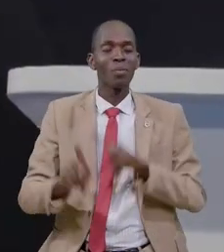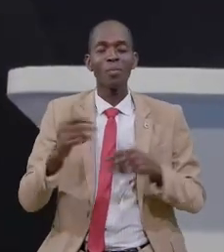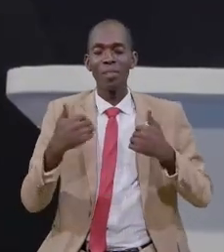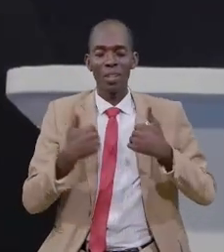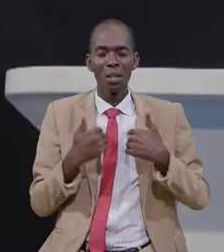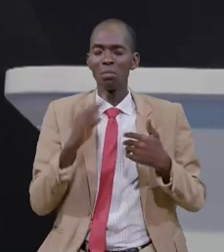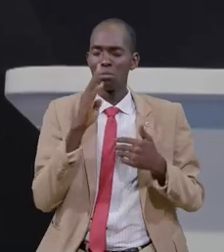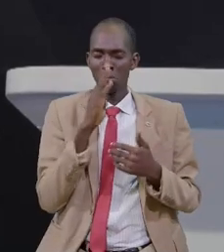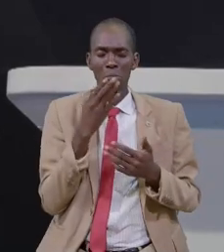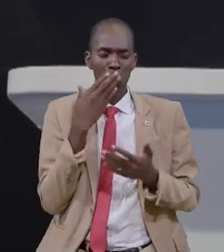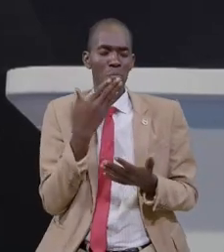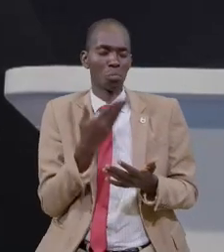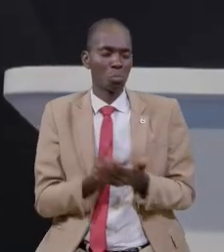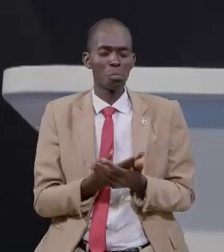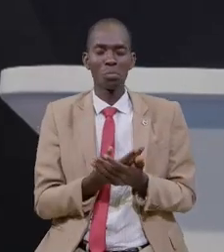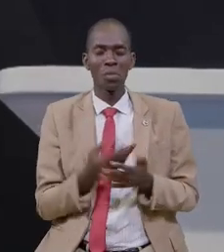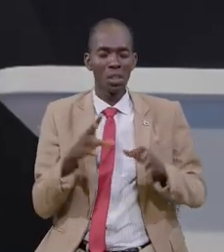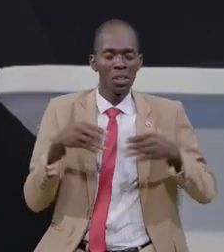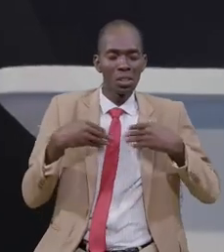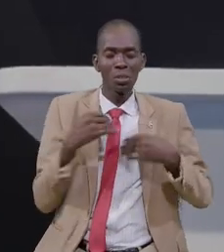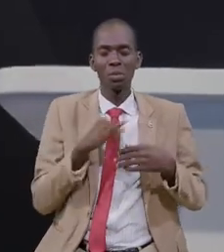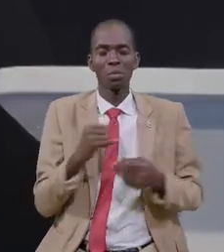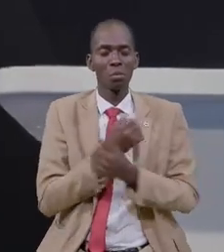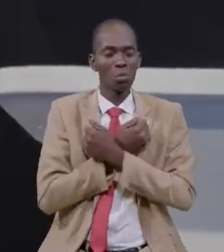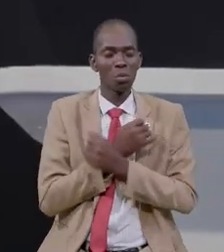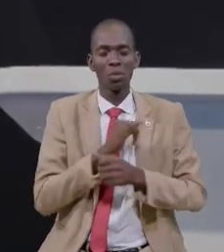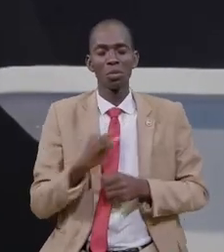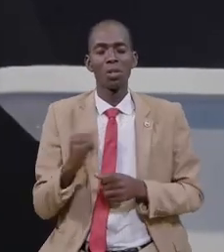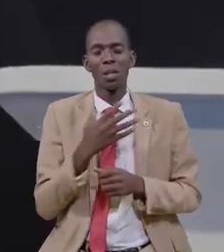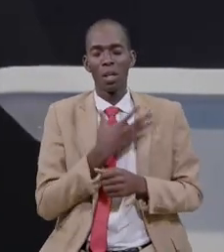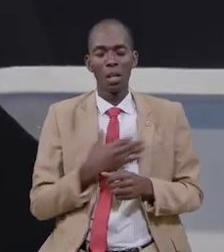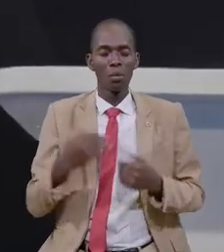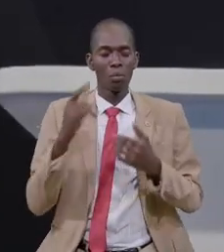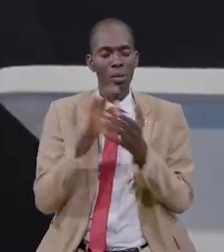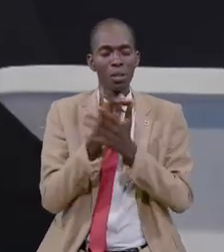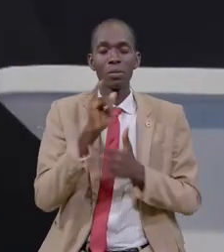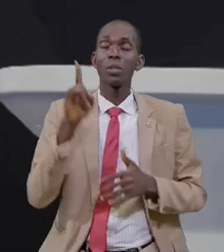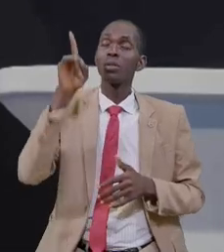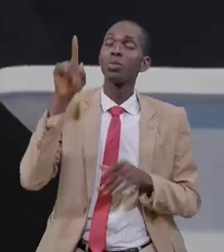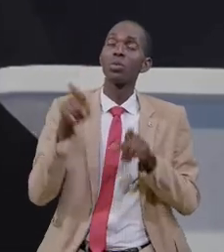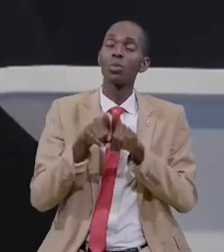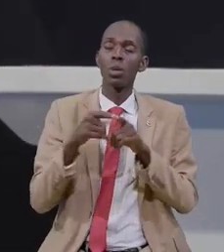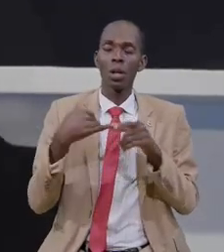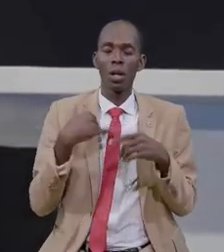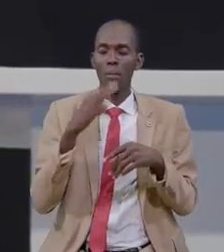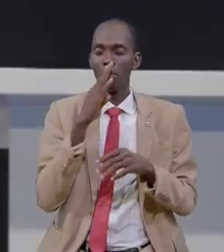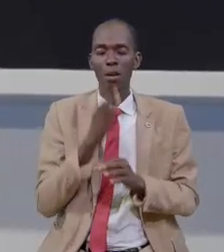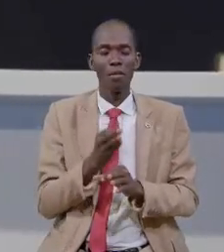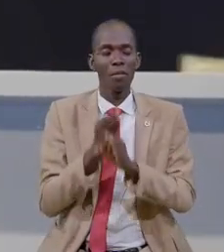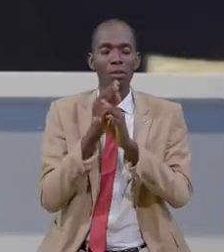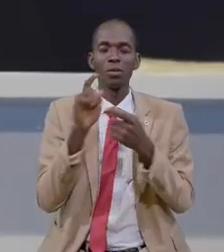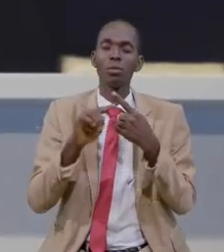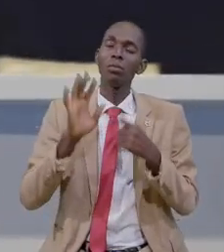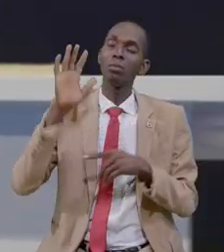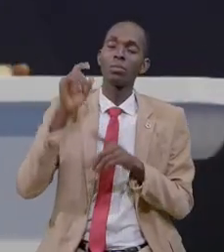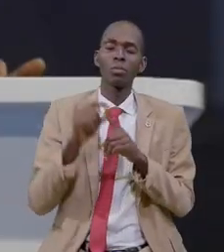été réceptif. Ton peuple a cru et tu as été fidèle à ta parole. Les